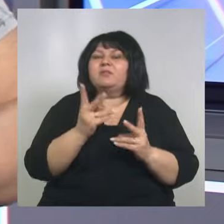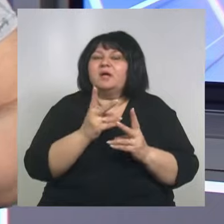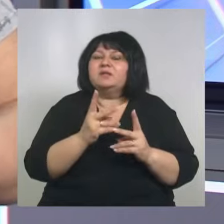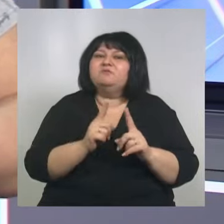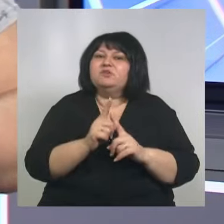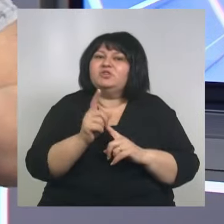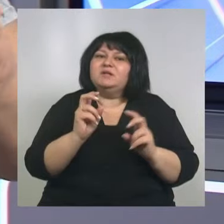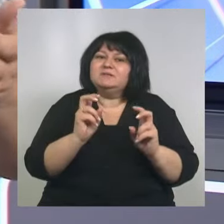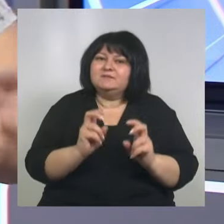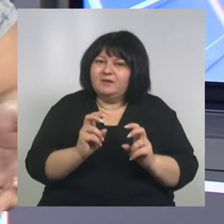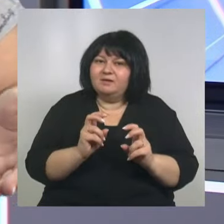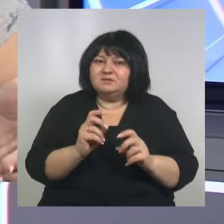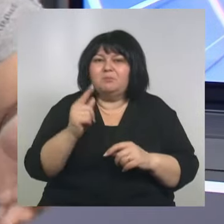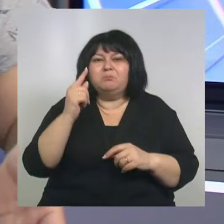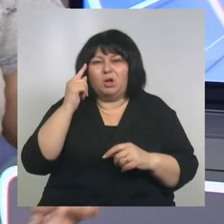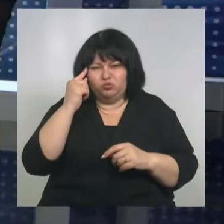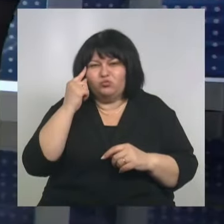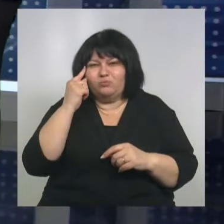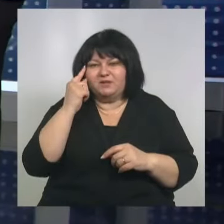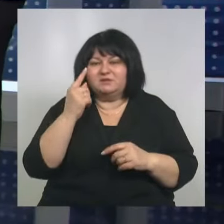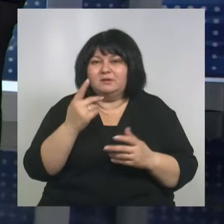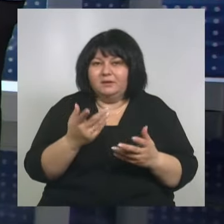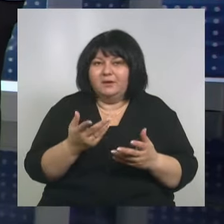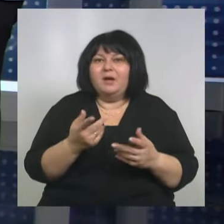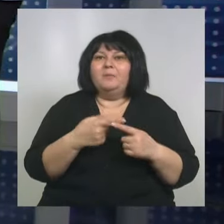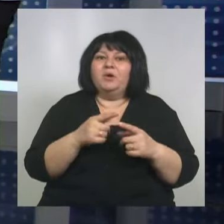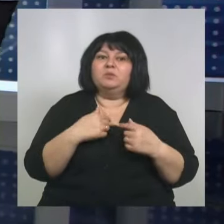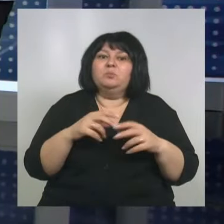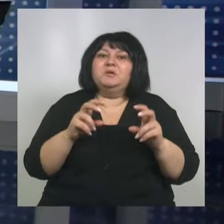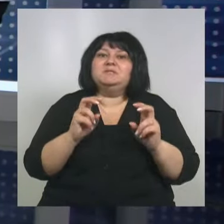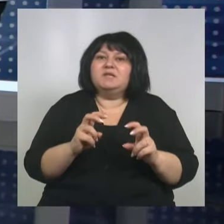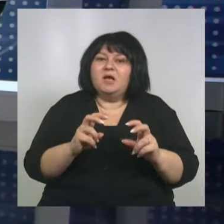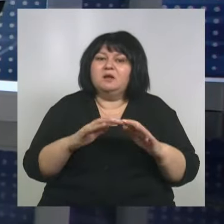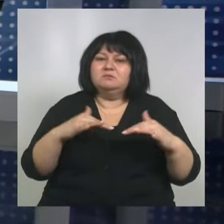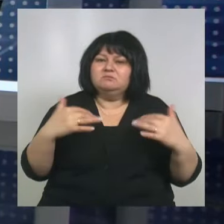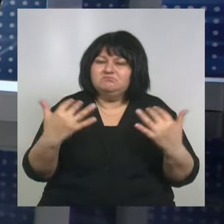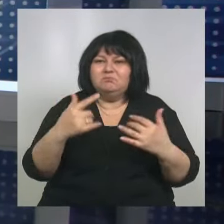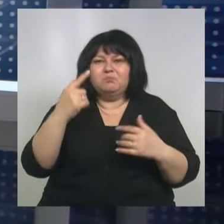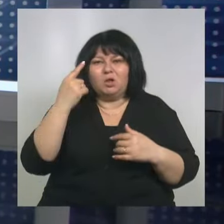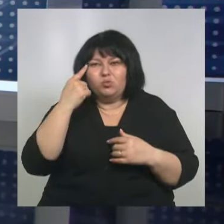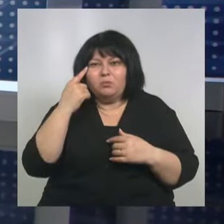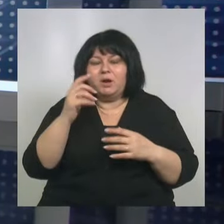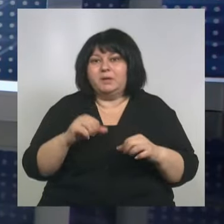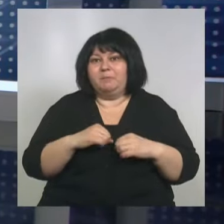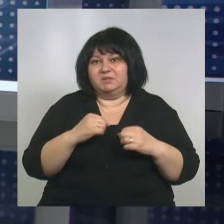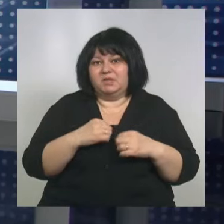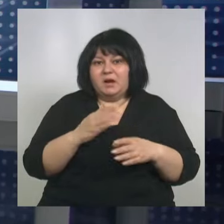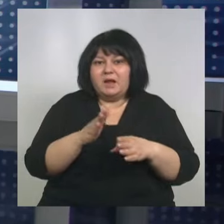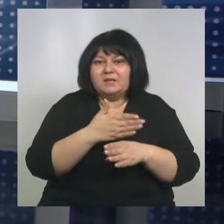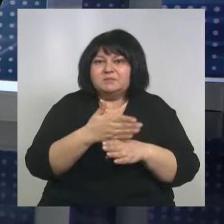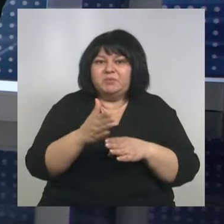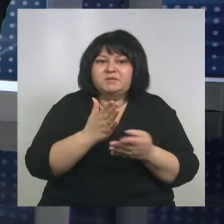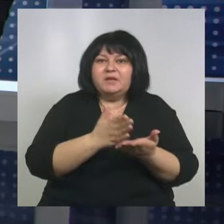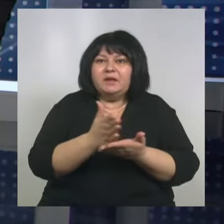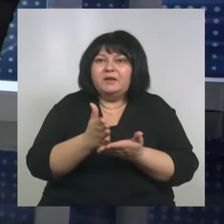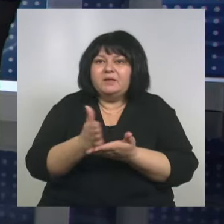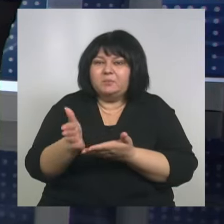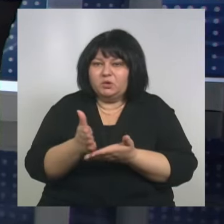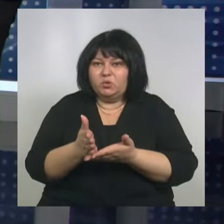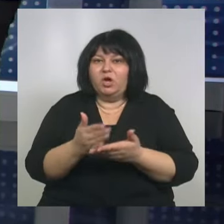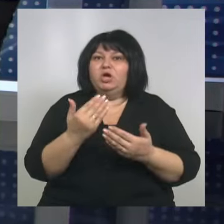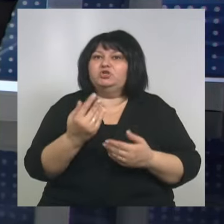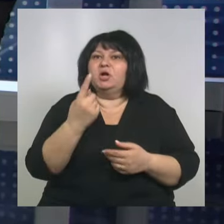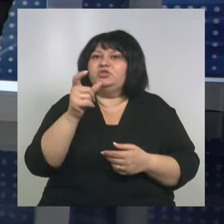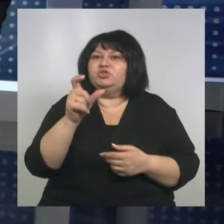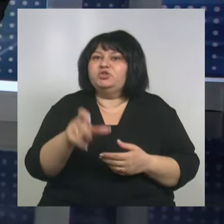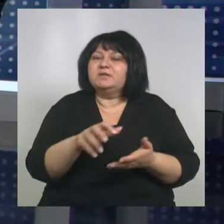подумать поэтому мы в принципе собрались сели и подумали и постарались распределить потоки То есть сейчас у нас один